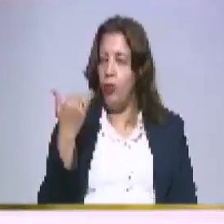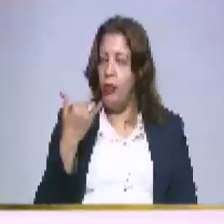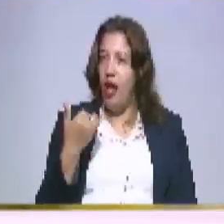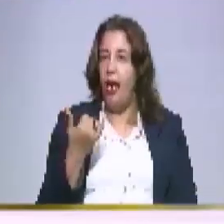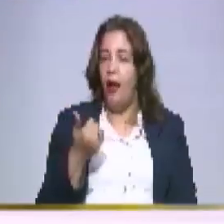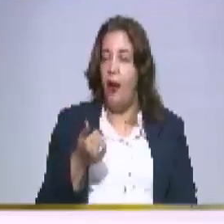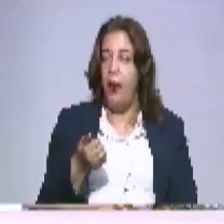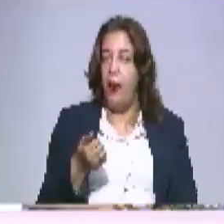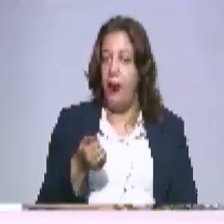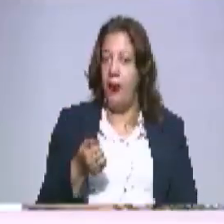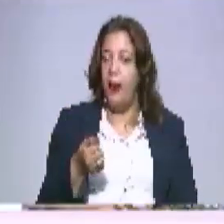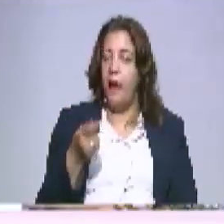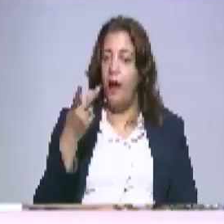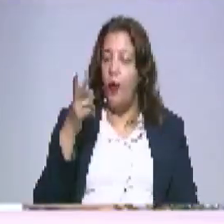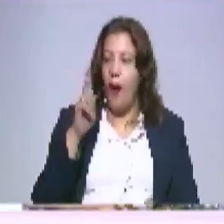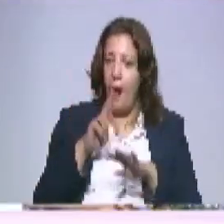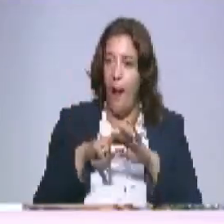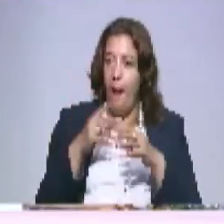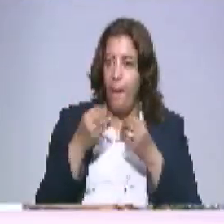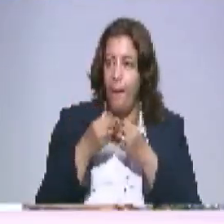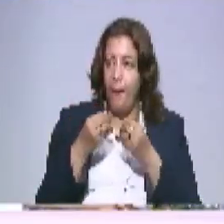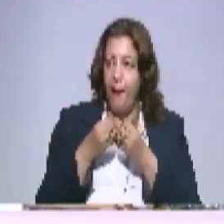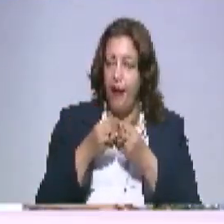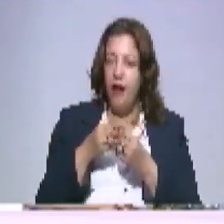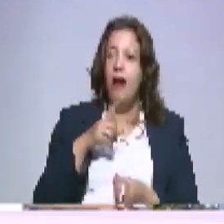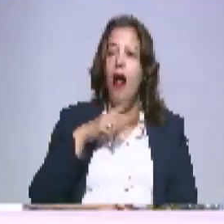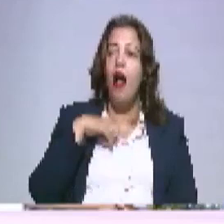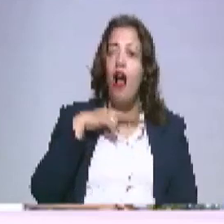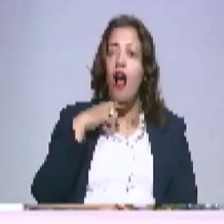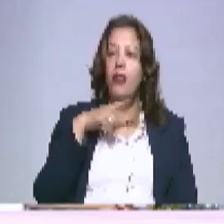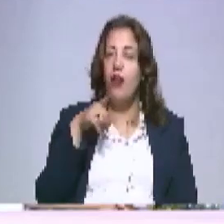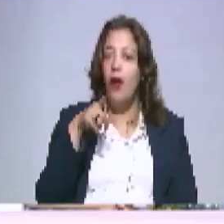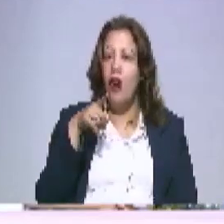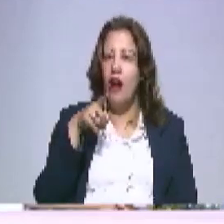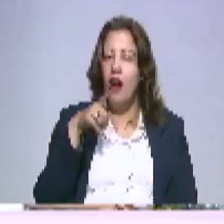هناخد معانا بس شوية الخضرة دول بقى تحت القرنبيط.